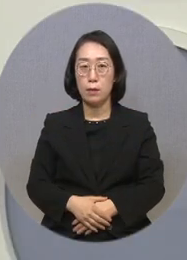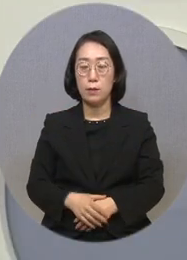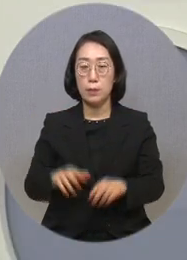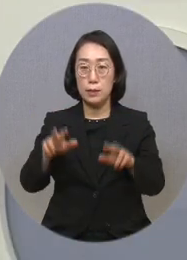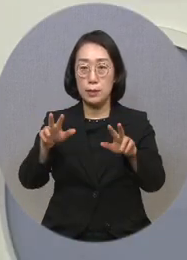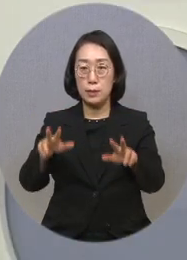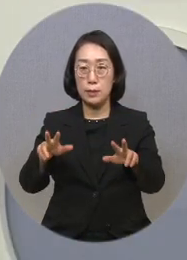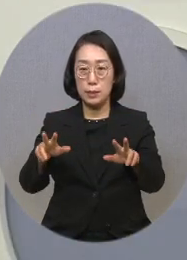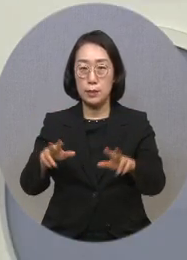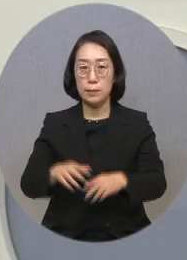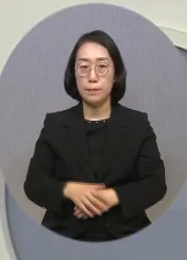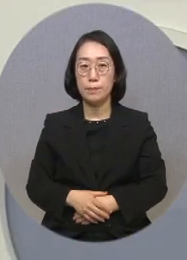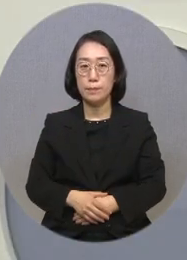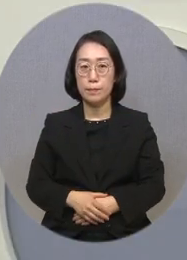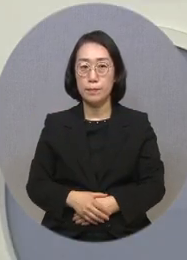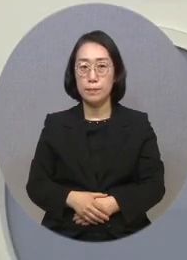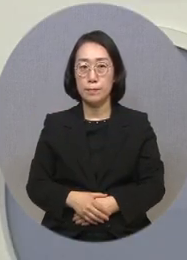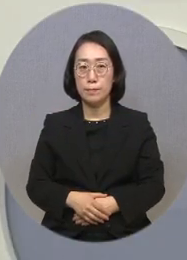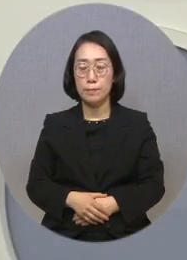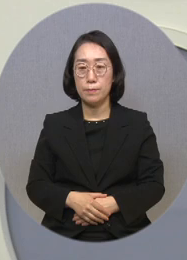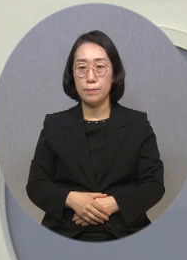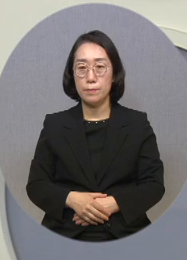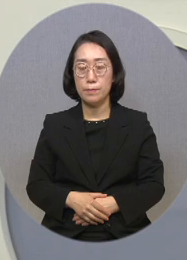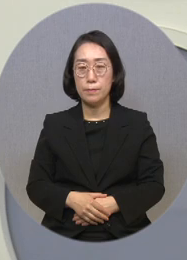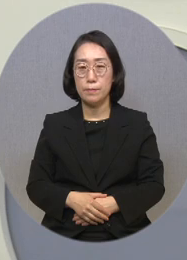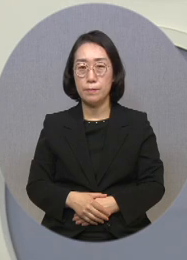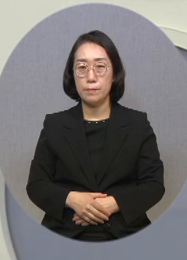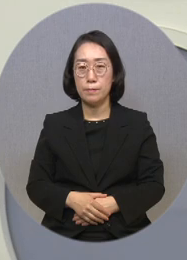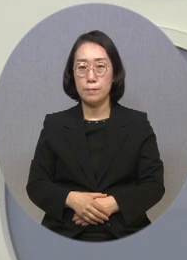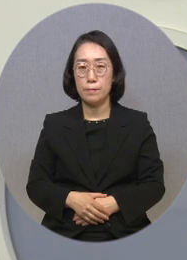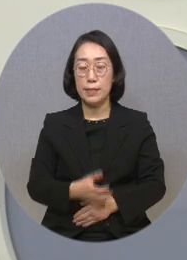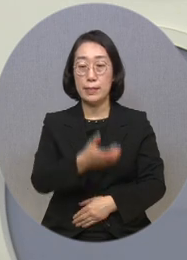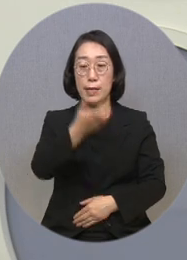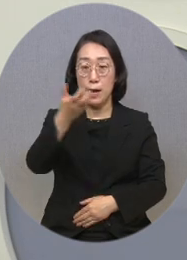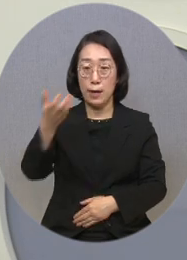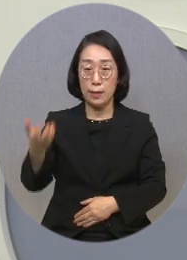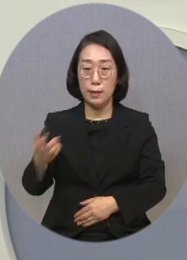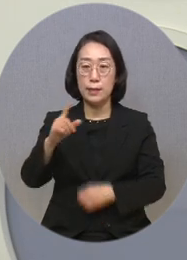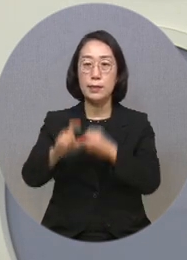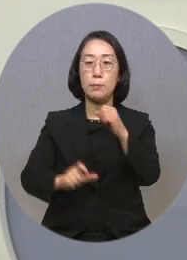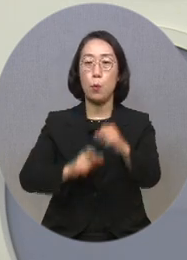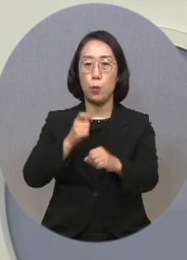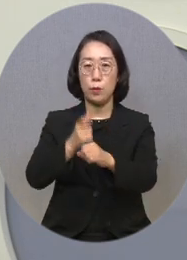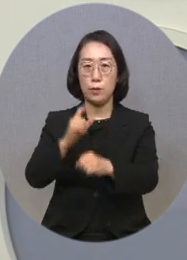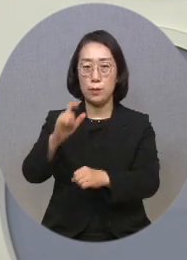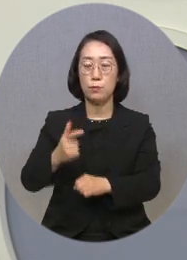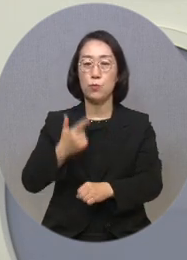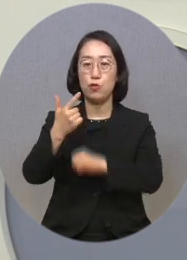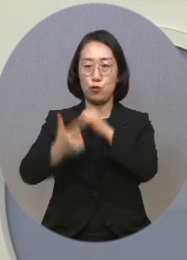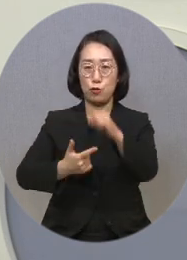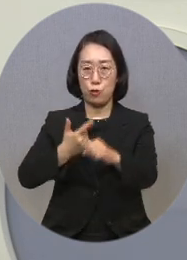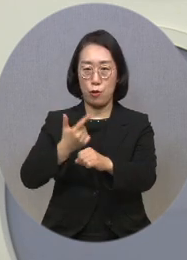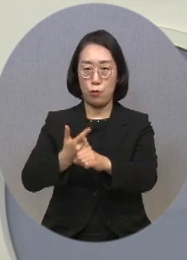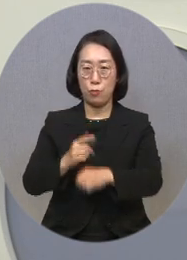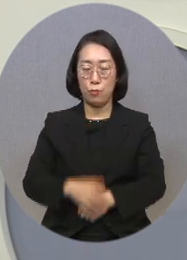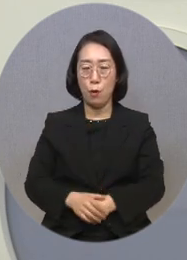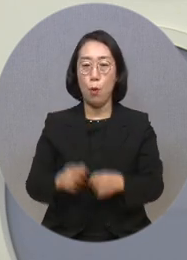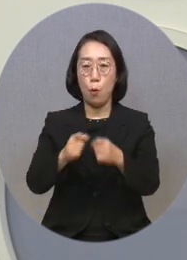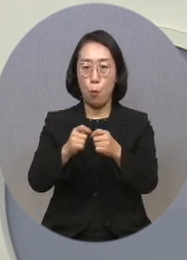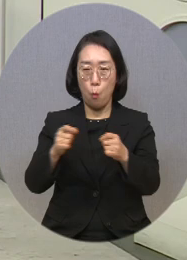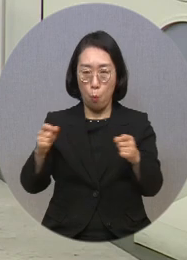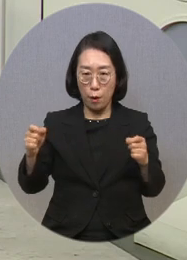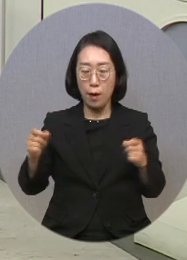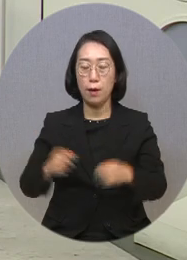지금 양백산에 주민등록 가지고 내려간 지는 15년, 6년 이렇게 됐어요. 아, 상당히 세월이 흘렀네요.